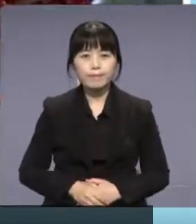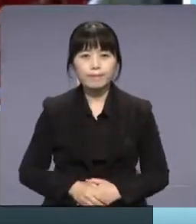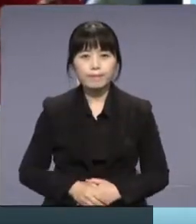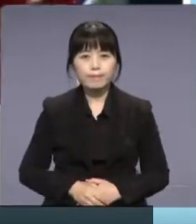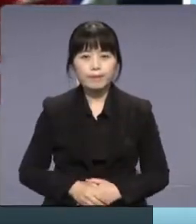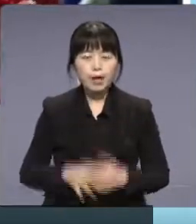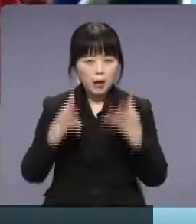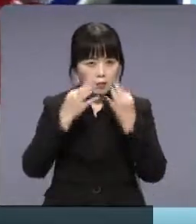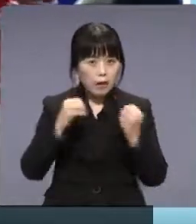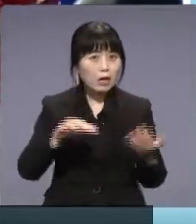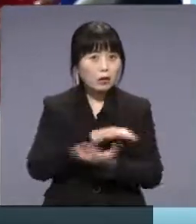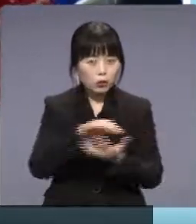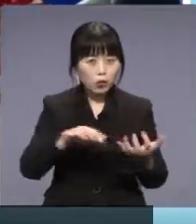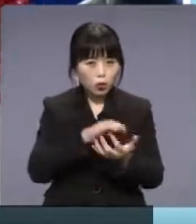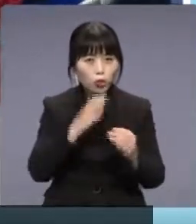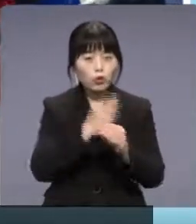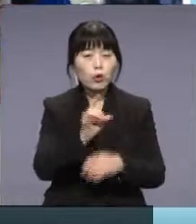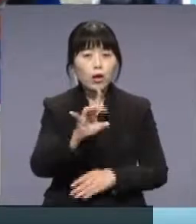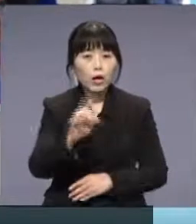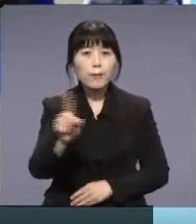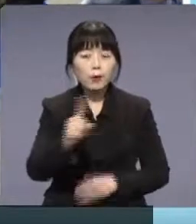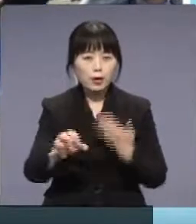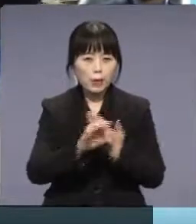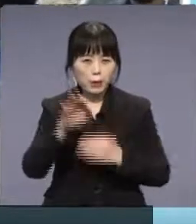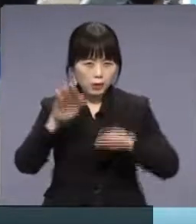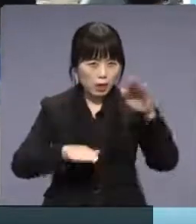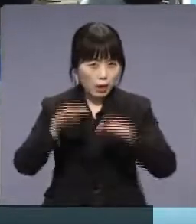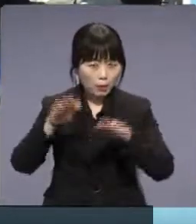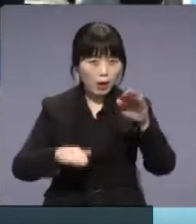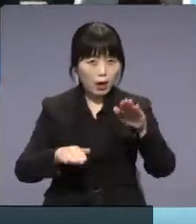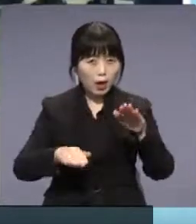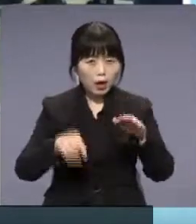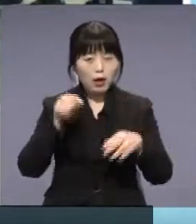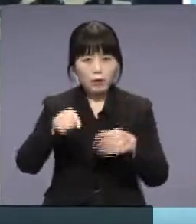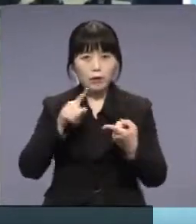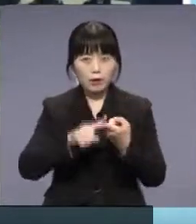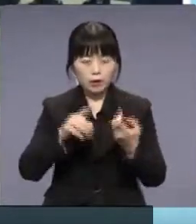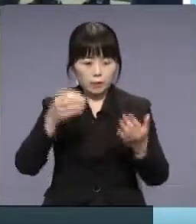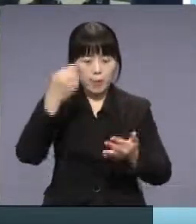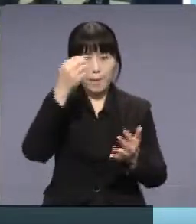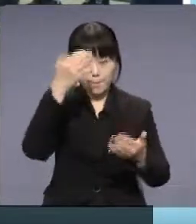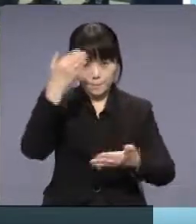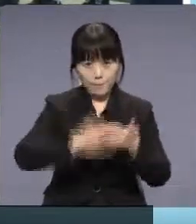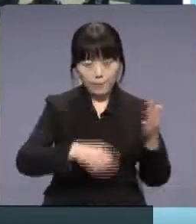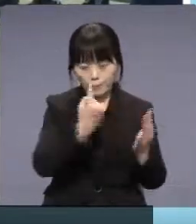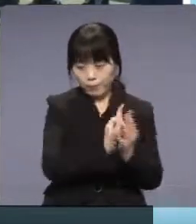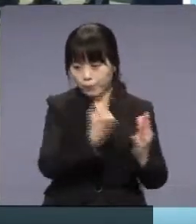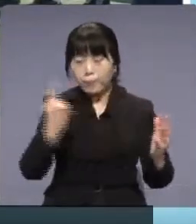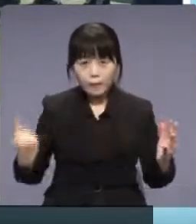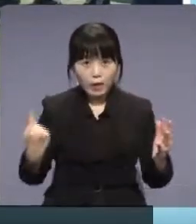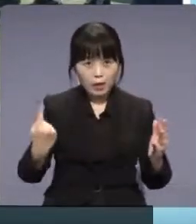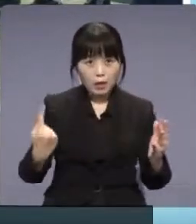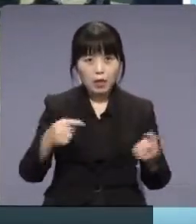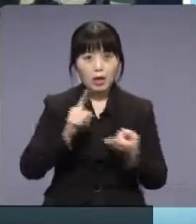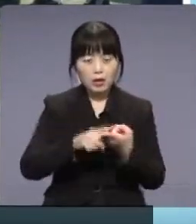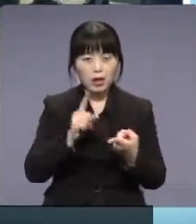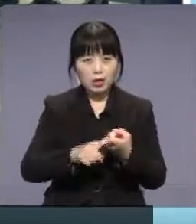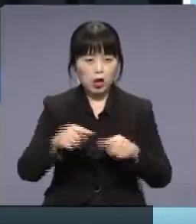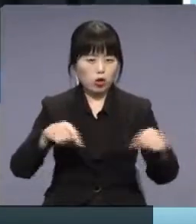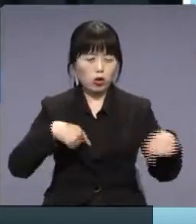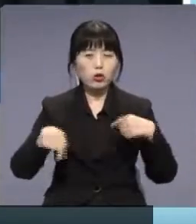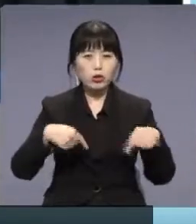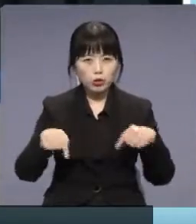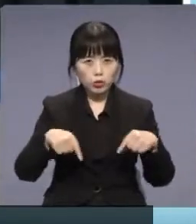주로 많은 논란들 중에 하나가 뭐 이제 차별이라든지 또는 뭐 그런 것, 저기 배제, 이런 것들에 대해서 좀 여기를